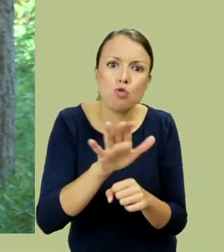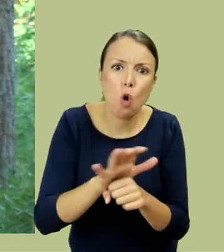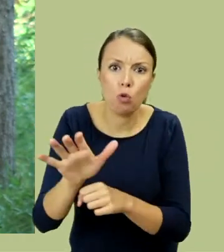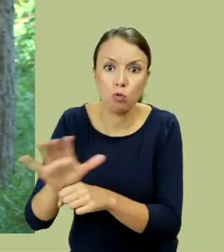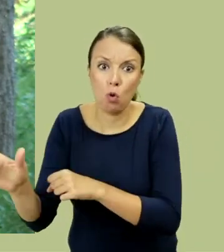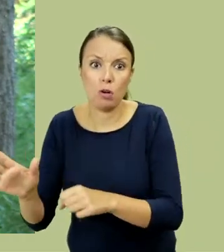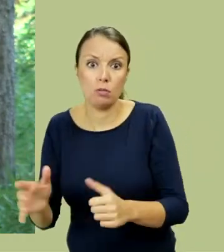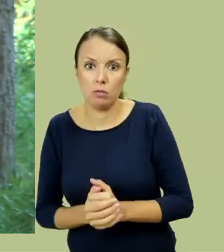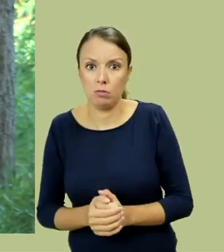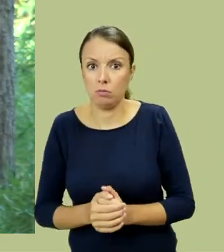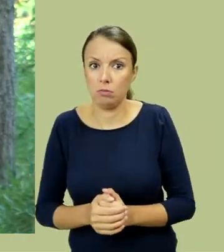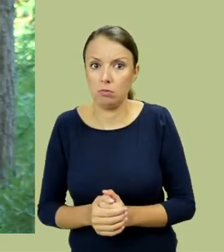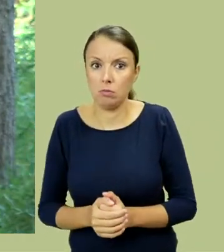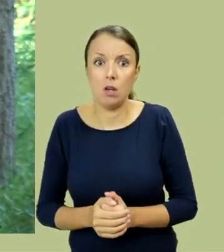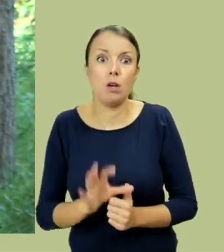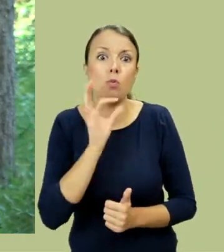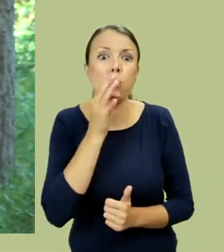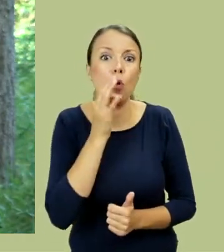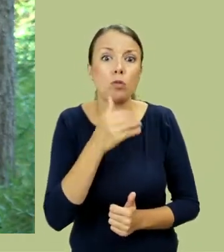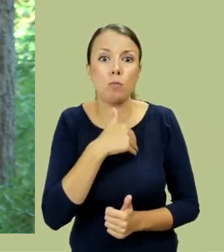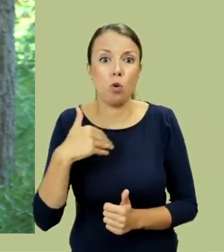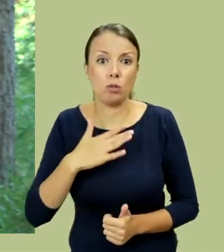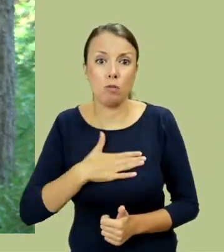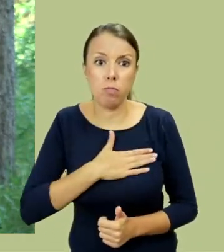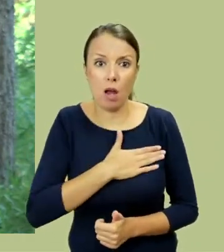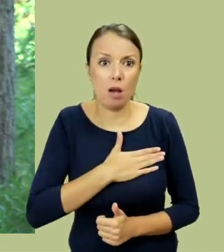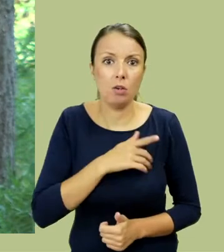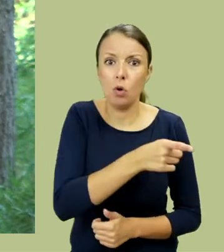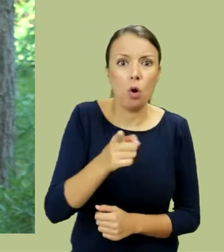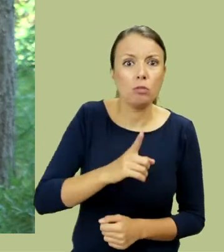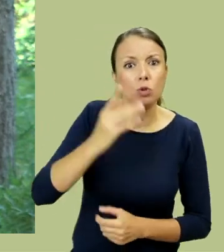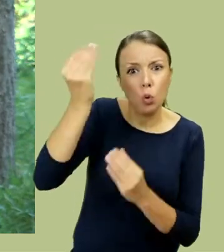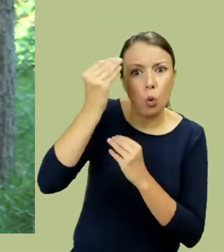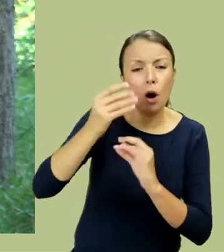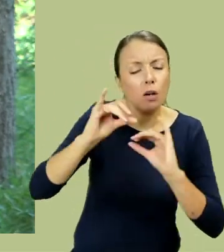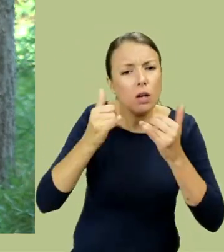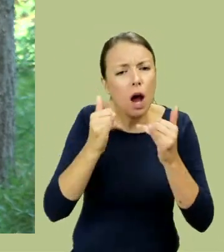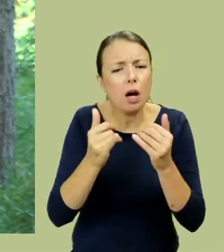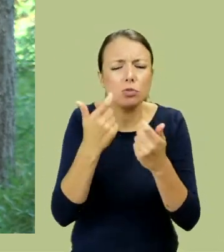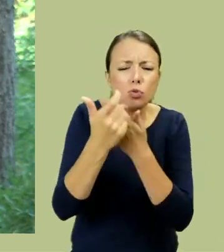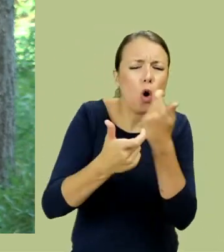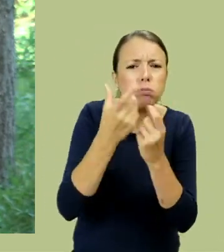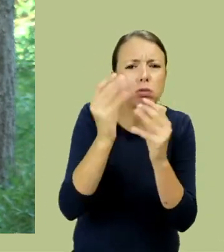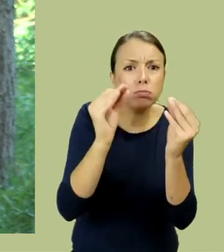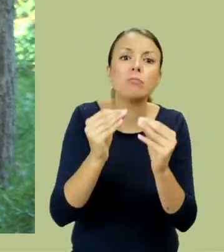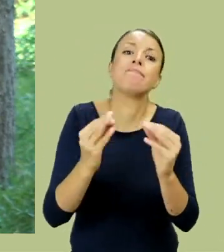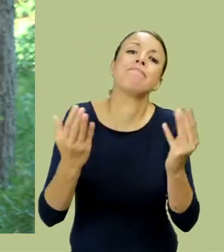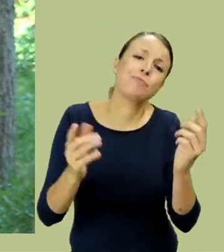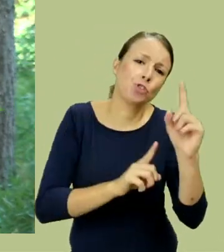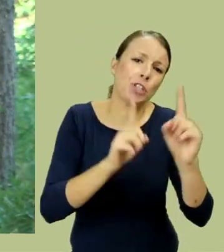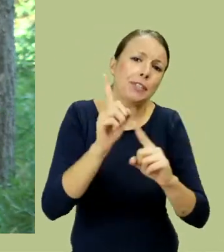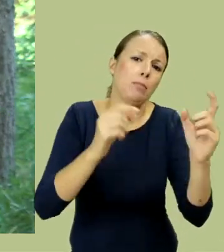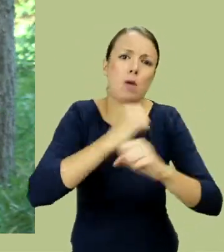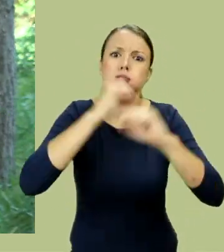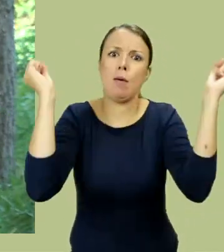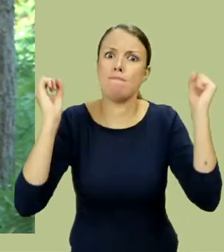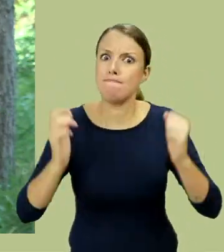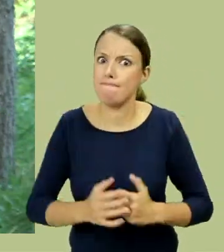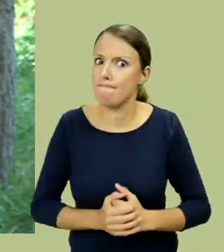polscy patrioci wręcz uczyli się pirotechniki wtedy. Bywało, że trzasnęło. Takie